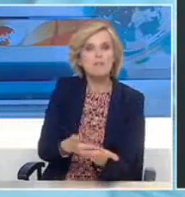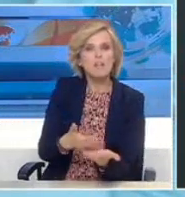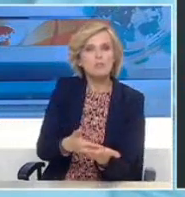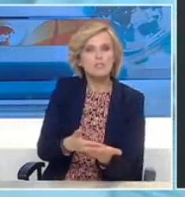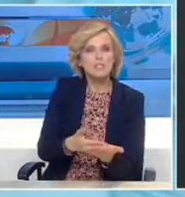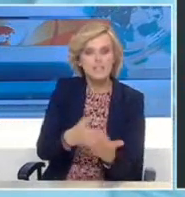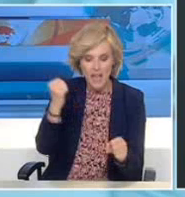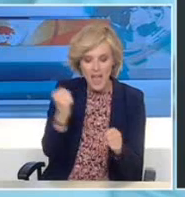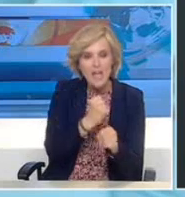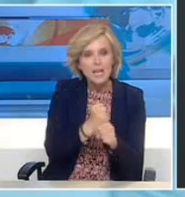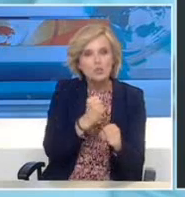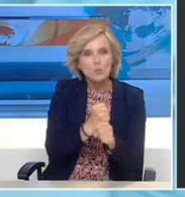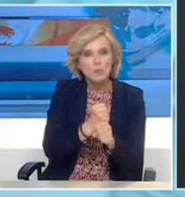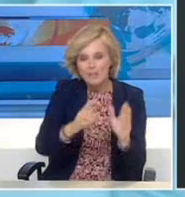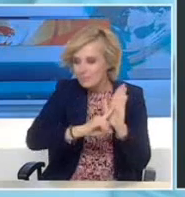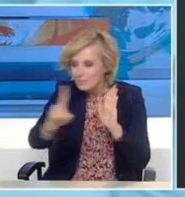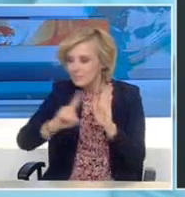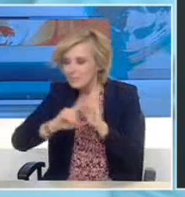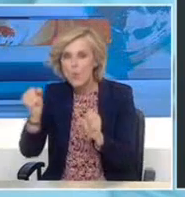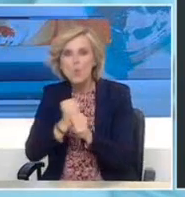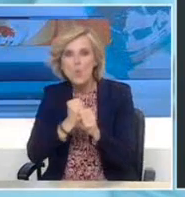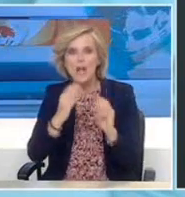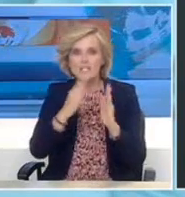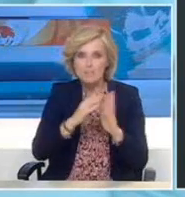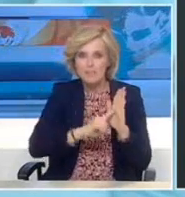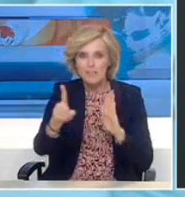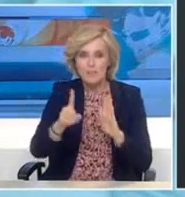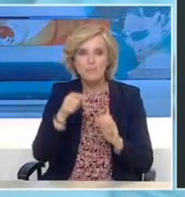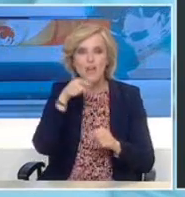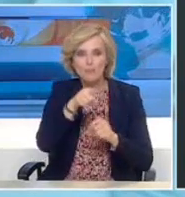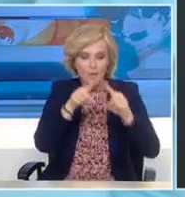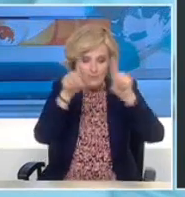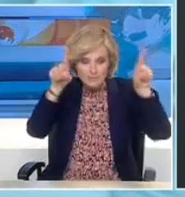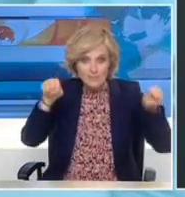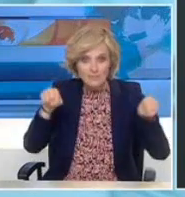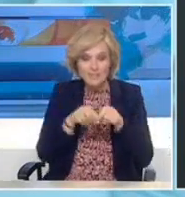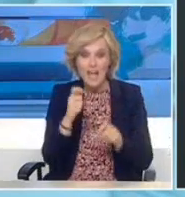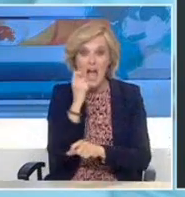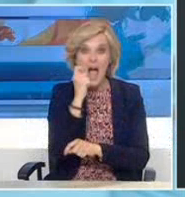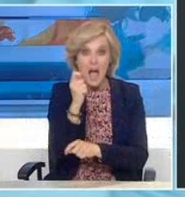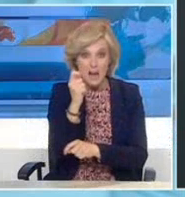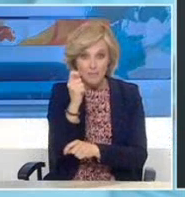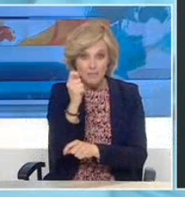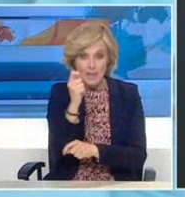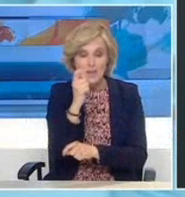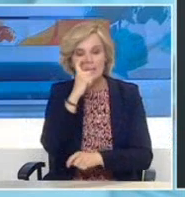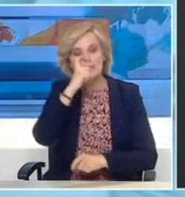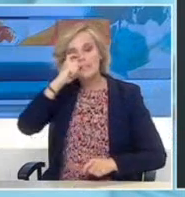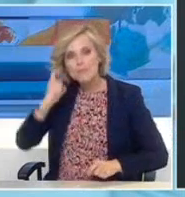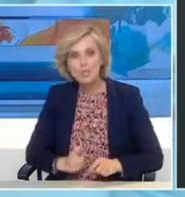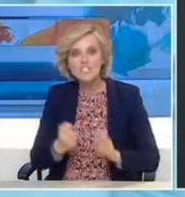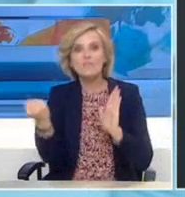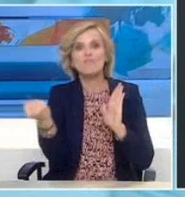εργαζομένου, θα ήθελα να διευκρινίσω ότι η φόρμα Α θα πρέπει υποχρεωτικά να φέρει σφραγίδα